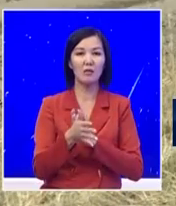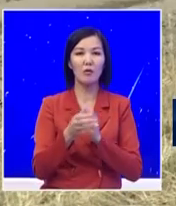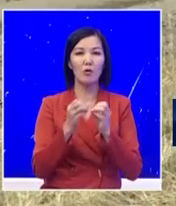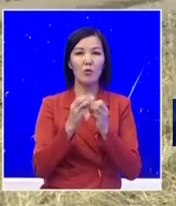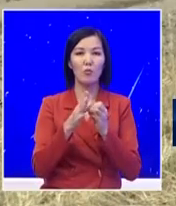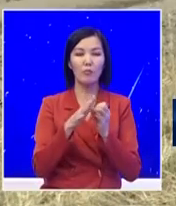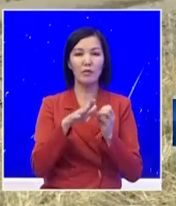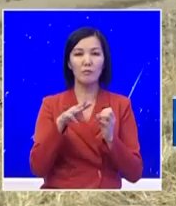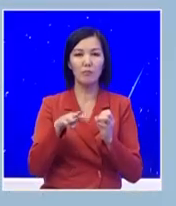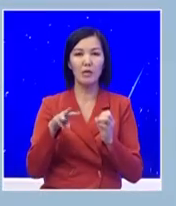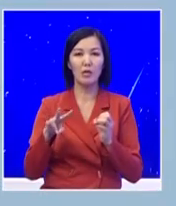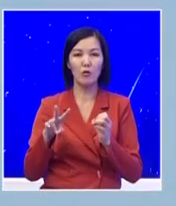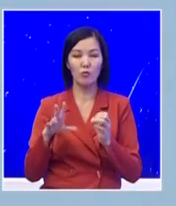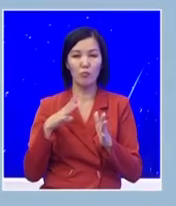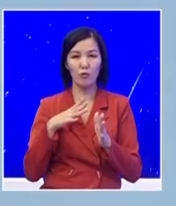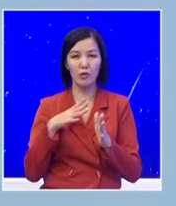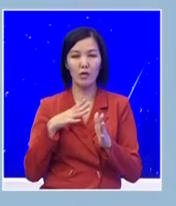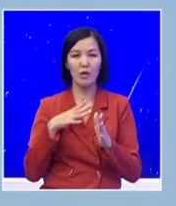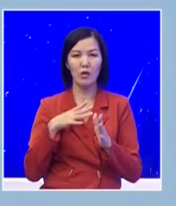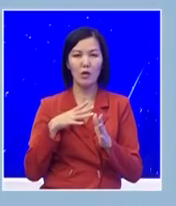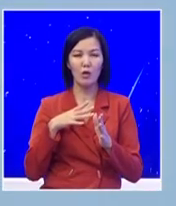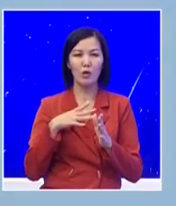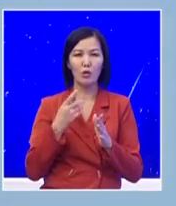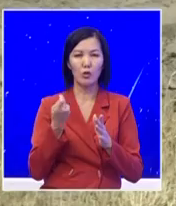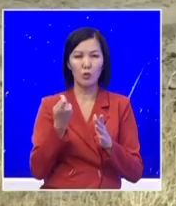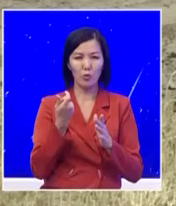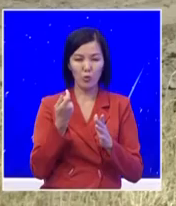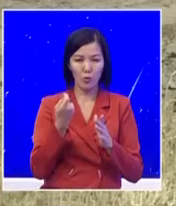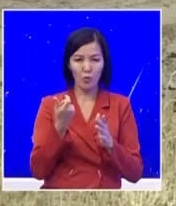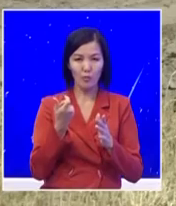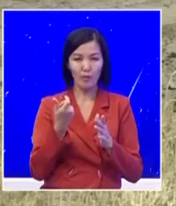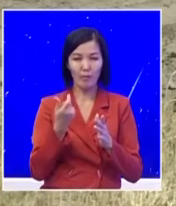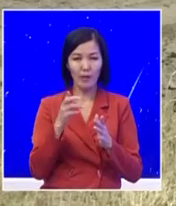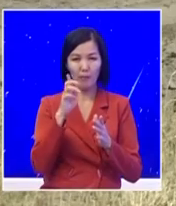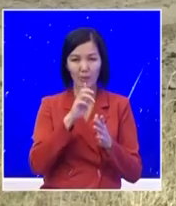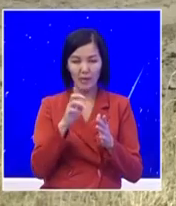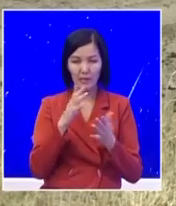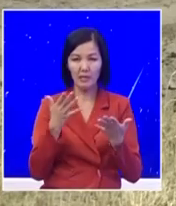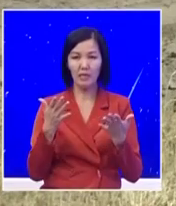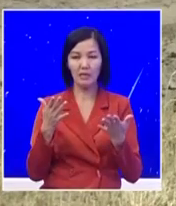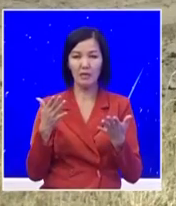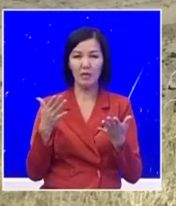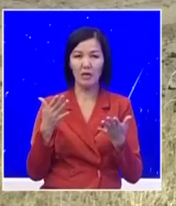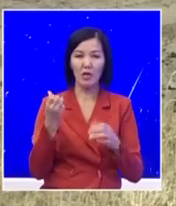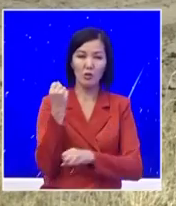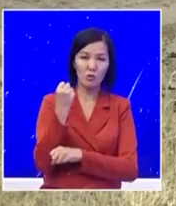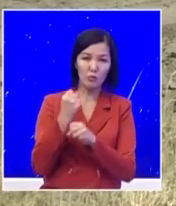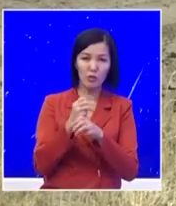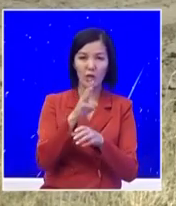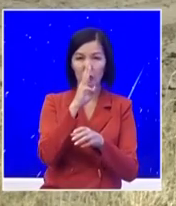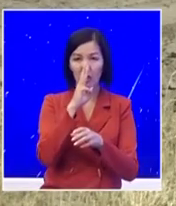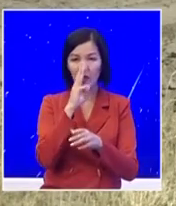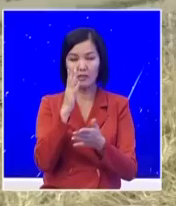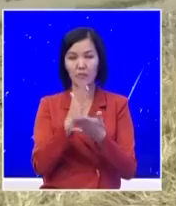15 миллион төңірегінде болды. Жаңа тұқымым бар, жанармайымыз бар, жұмысшылардың айлығы